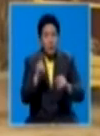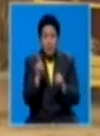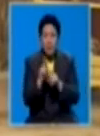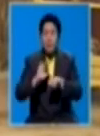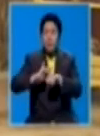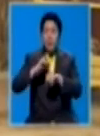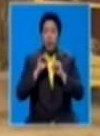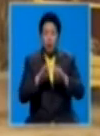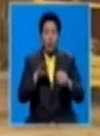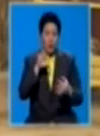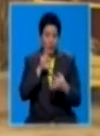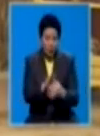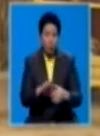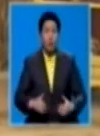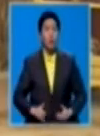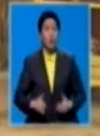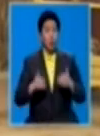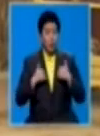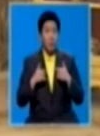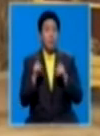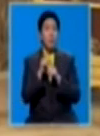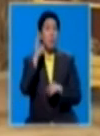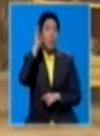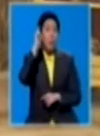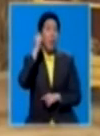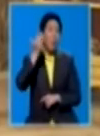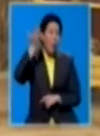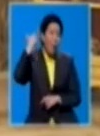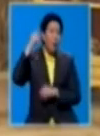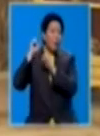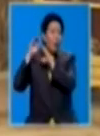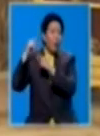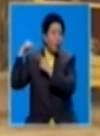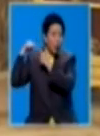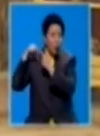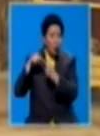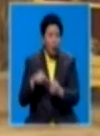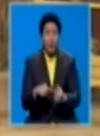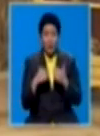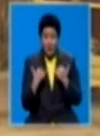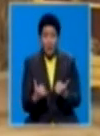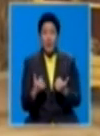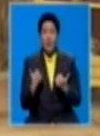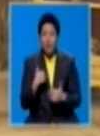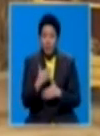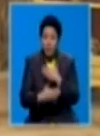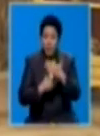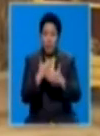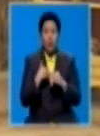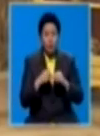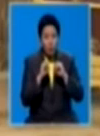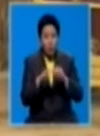าติในวิถีชีวิตของเรานะครับเหมือนที่บรรพบุรุษเราได้สั่งสอนมาเป็นคนไทยแล้ววันนี้เราก็เพียงแต่วิวัฒนาการสร้างภูมิ